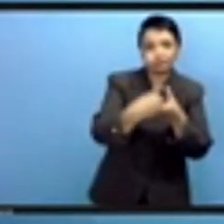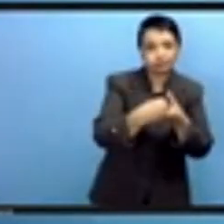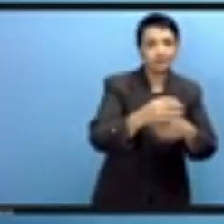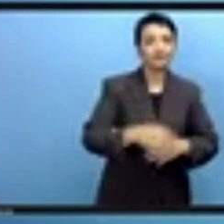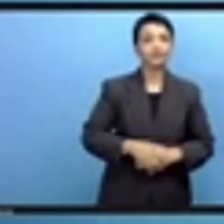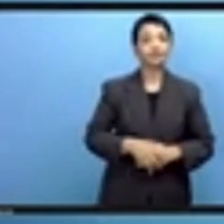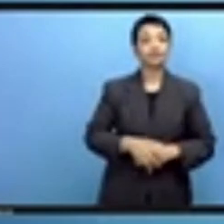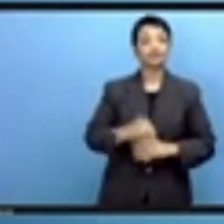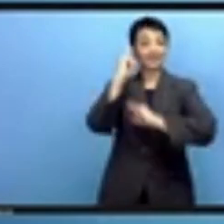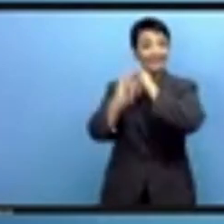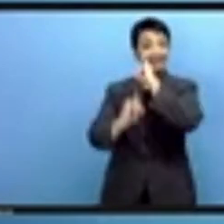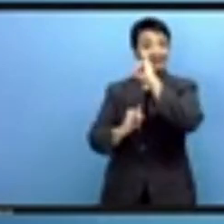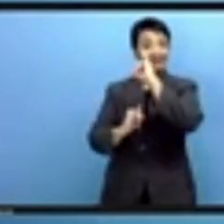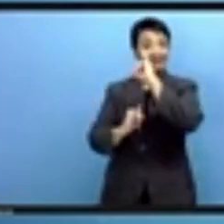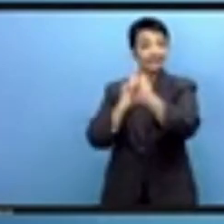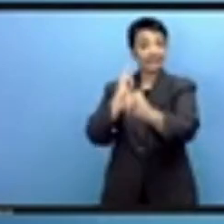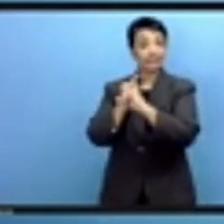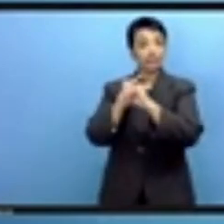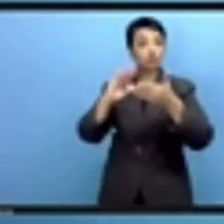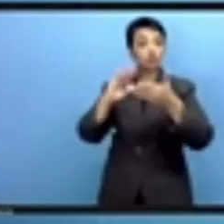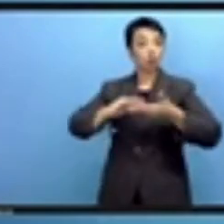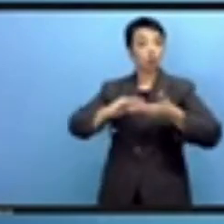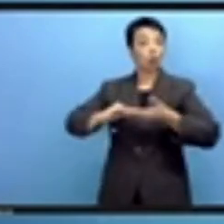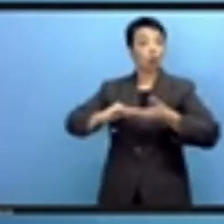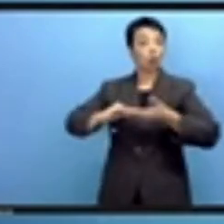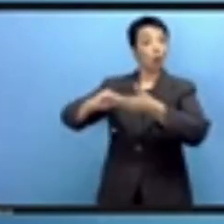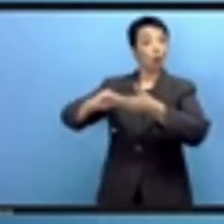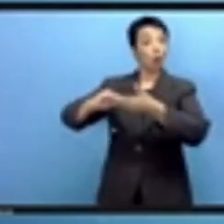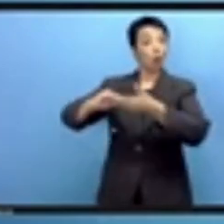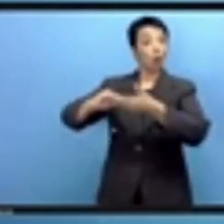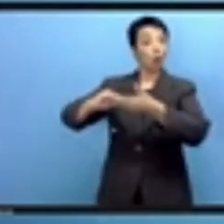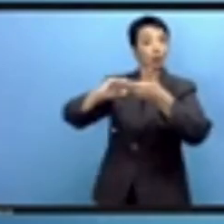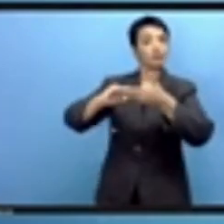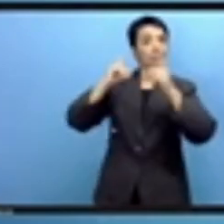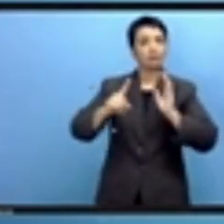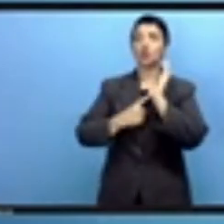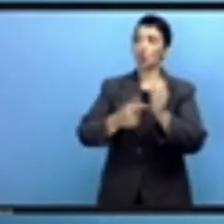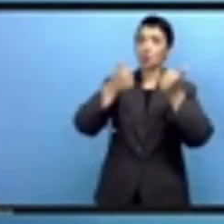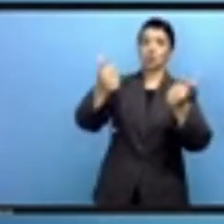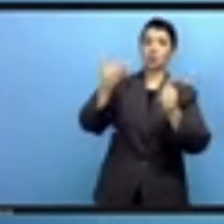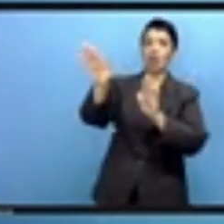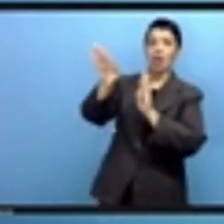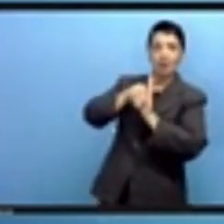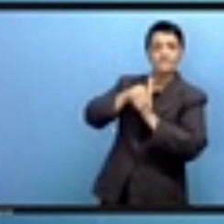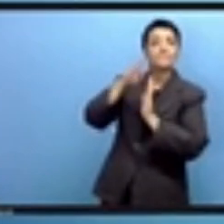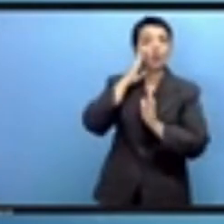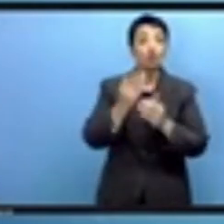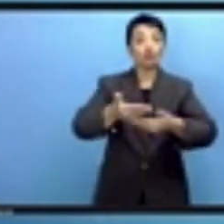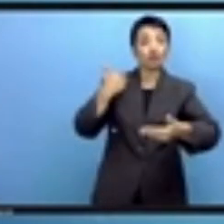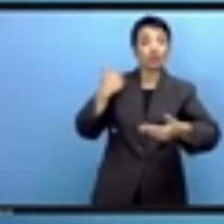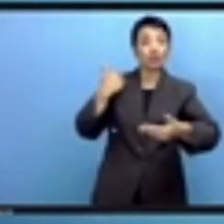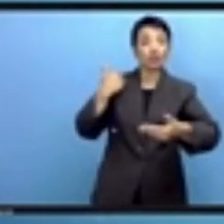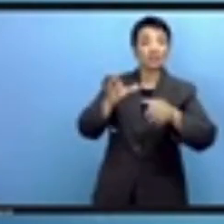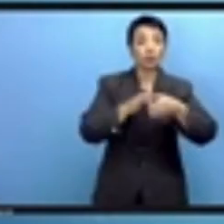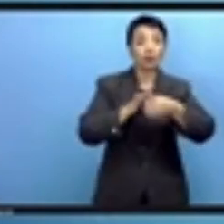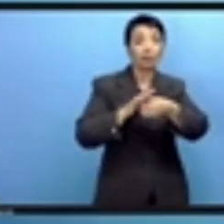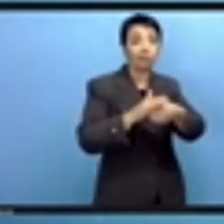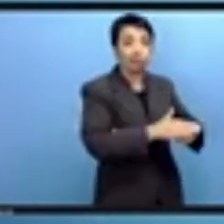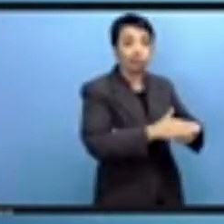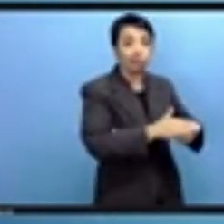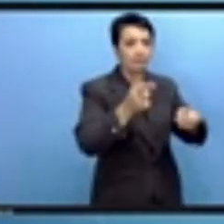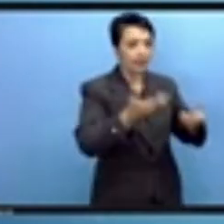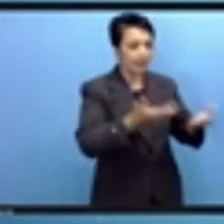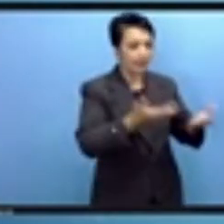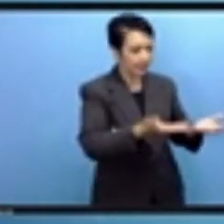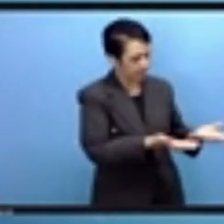国际机构，我们要作为一个榜样，让那些在历史上被边缘化